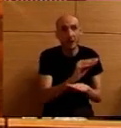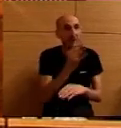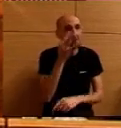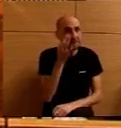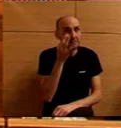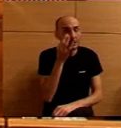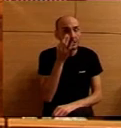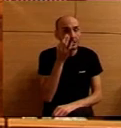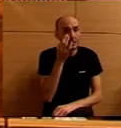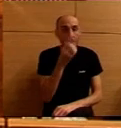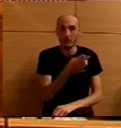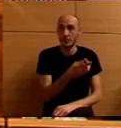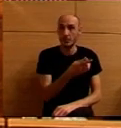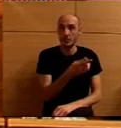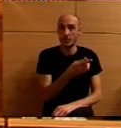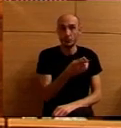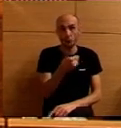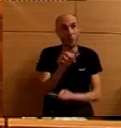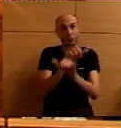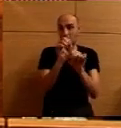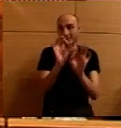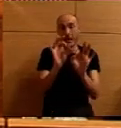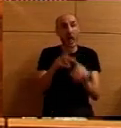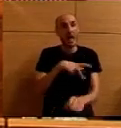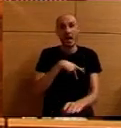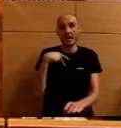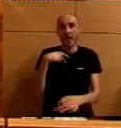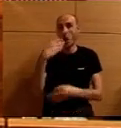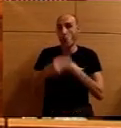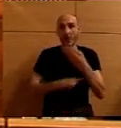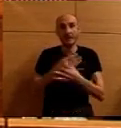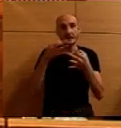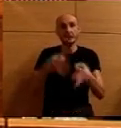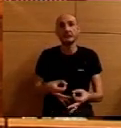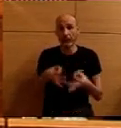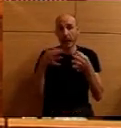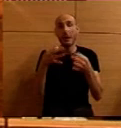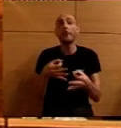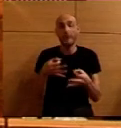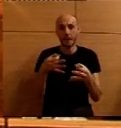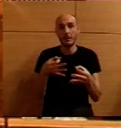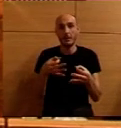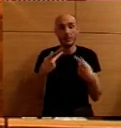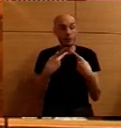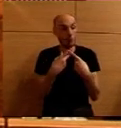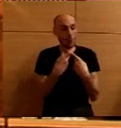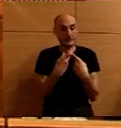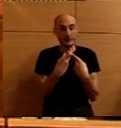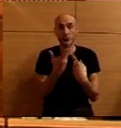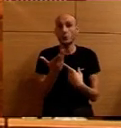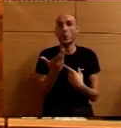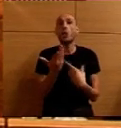De forma generalitzada, i no me vinguen en excepcions perquè dic que les hi ha, de forma generalitzada, este impost s'aplica